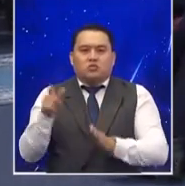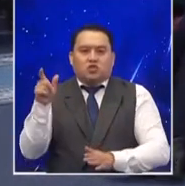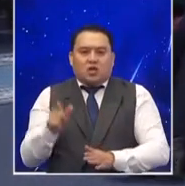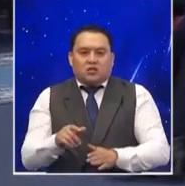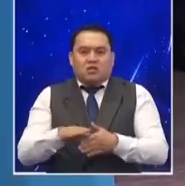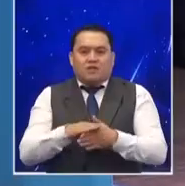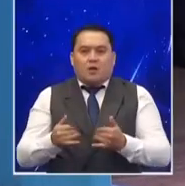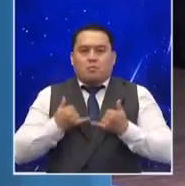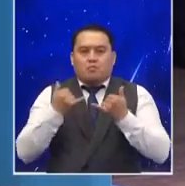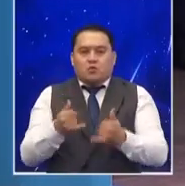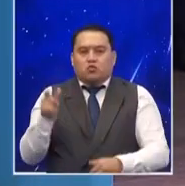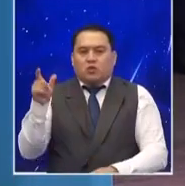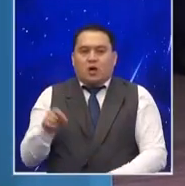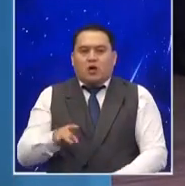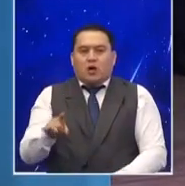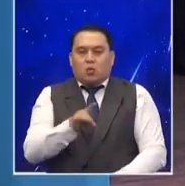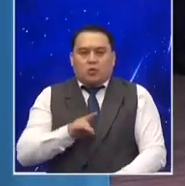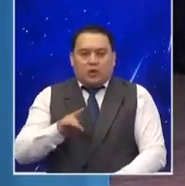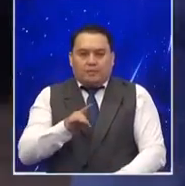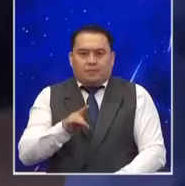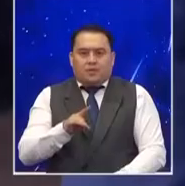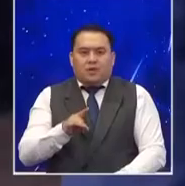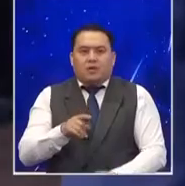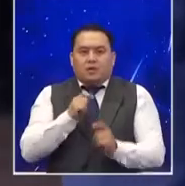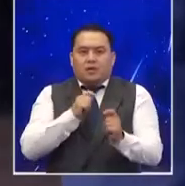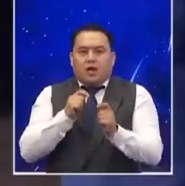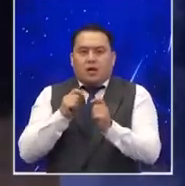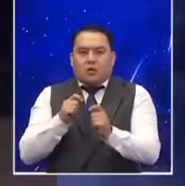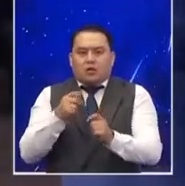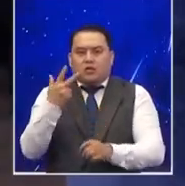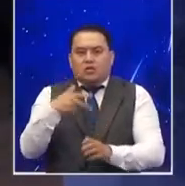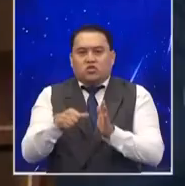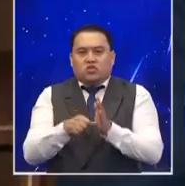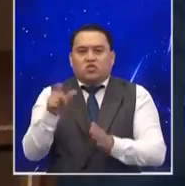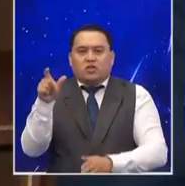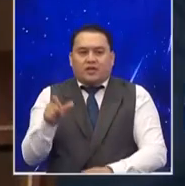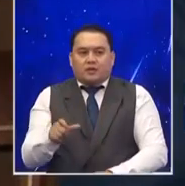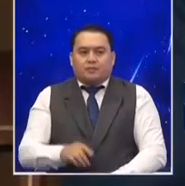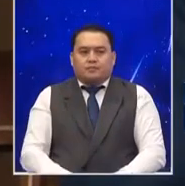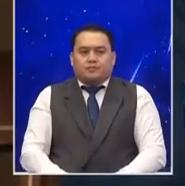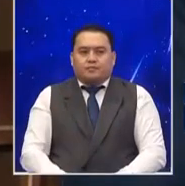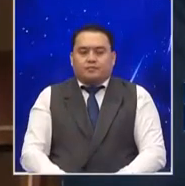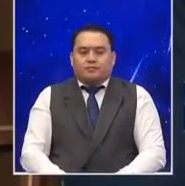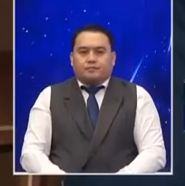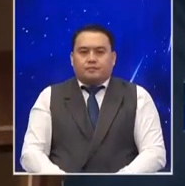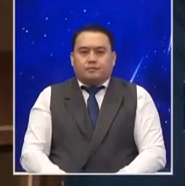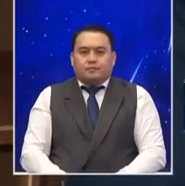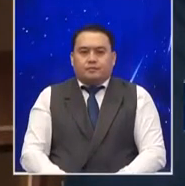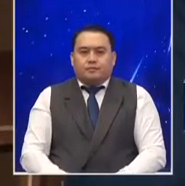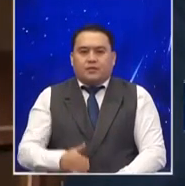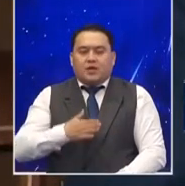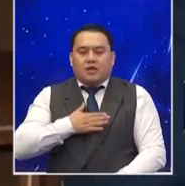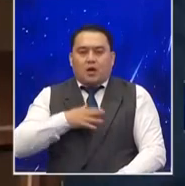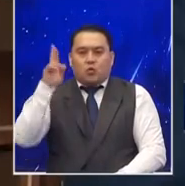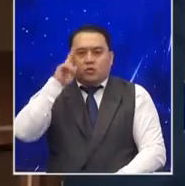получили звание почетных граждан Алакольского района. Всего к наградам представили 36 человек. Я училась в Чимкентском педагогическом институте